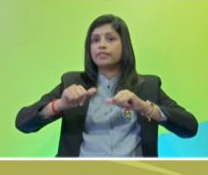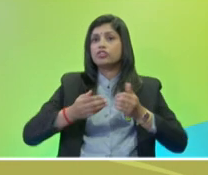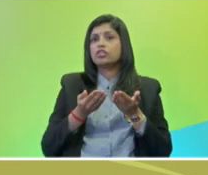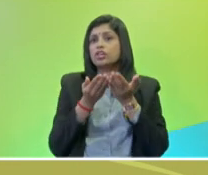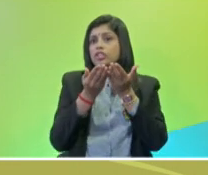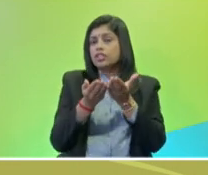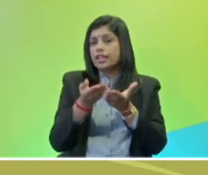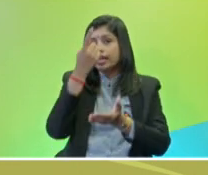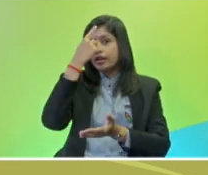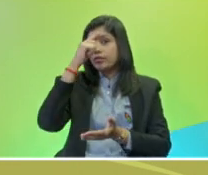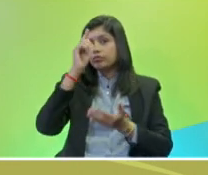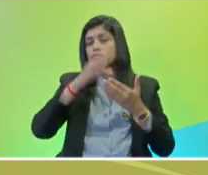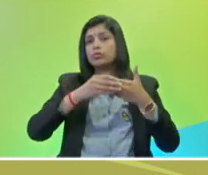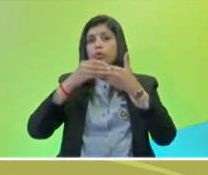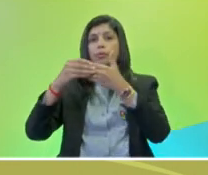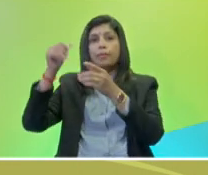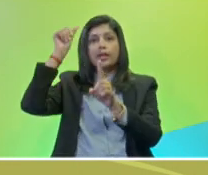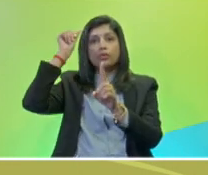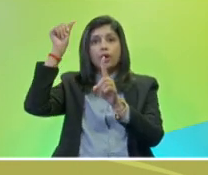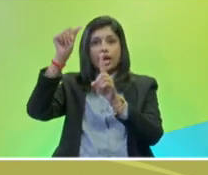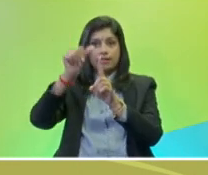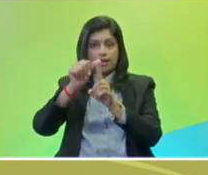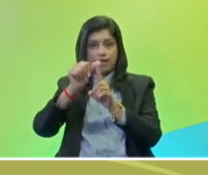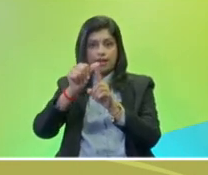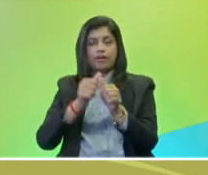oke yang pertama ikutlah arah kami